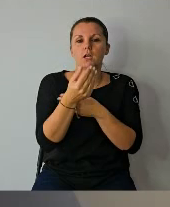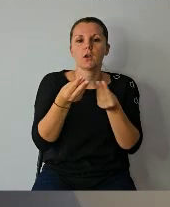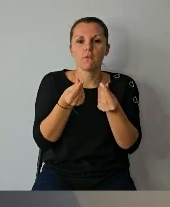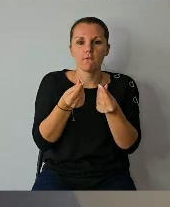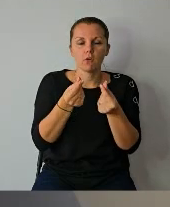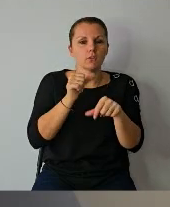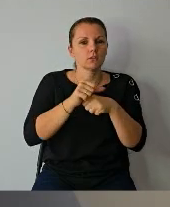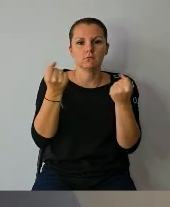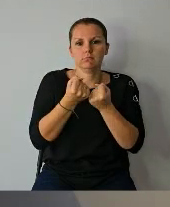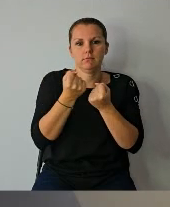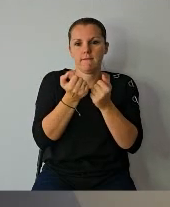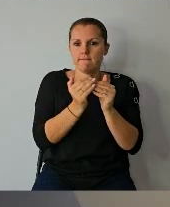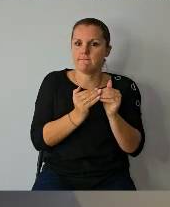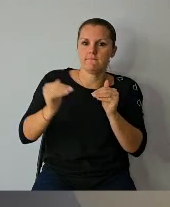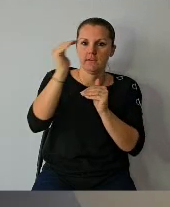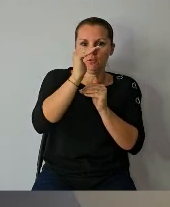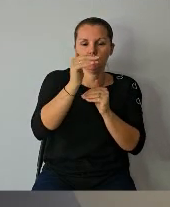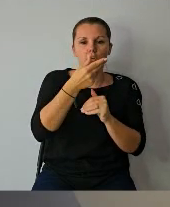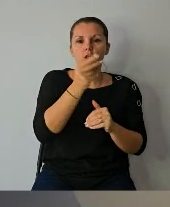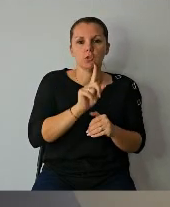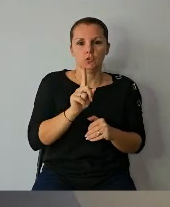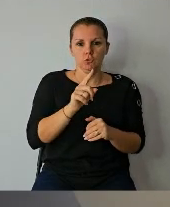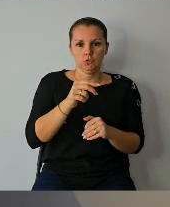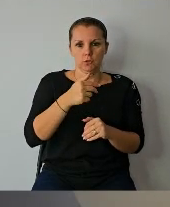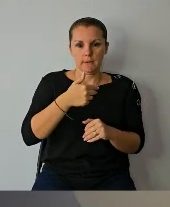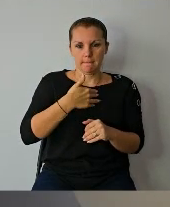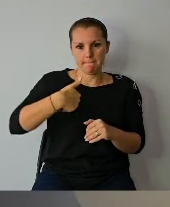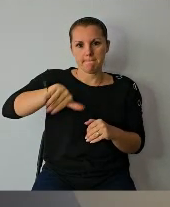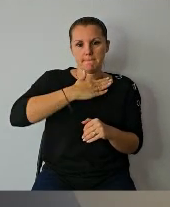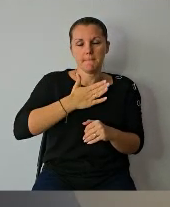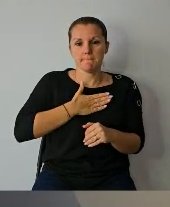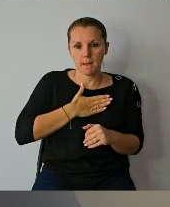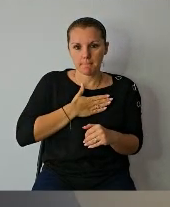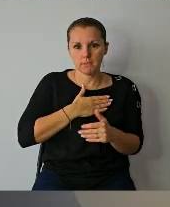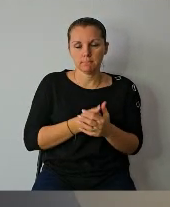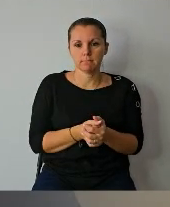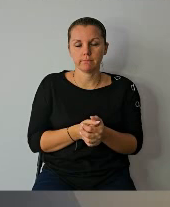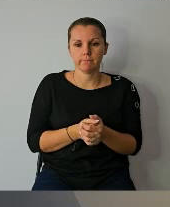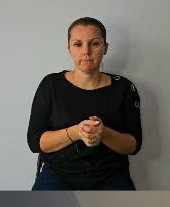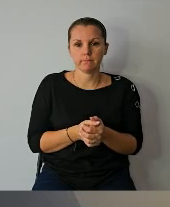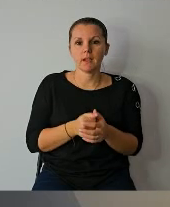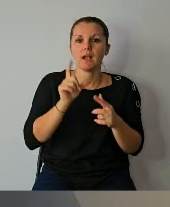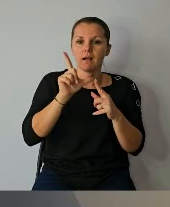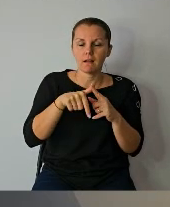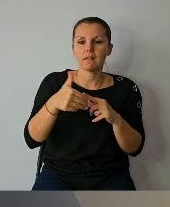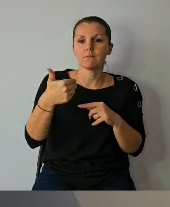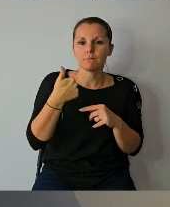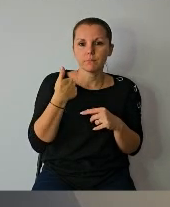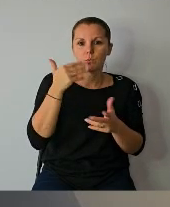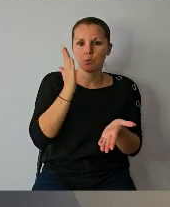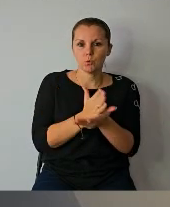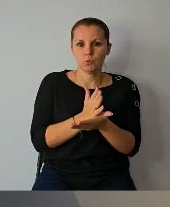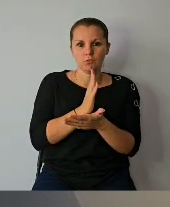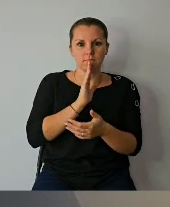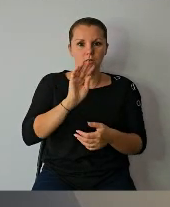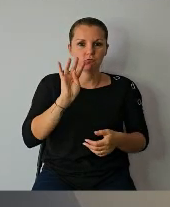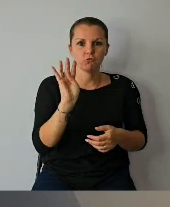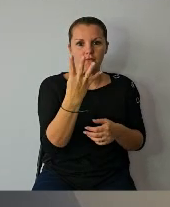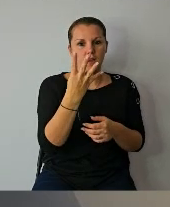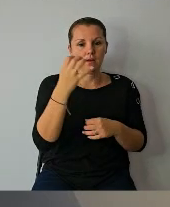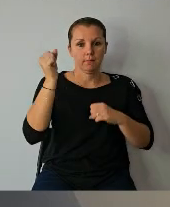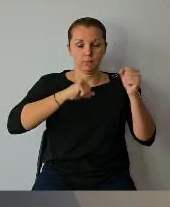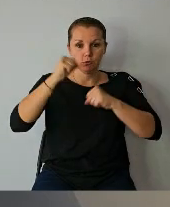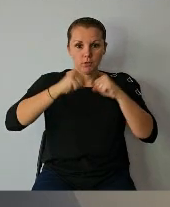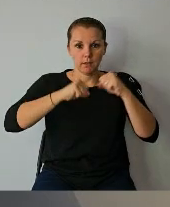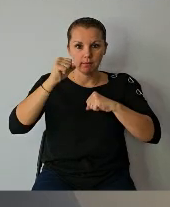są wyższe od tego, co mieliśmy, co zakładaliśmy. Natomiast ponieważ był to już bodajże czwarty przetarg